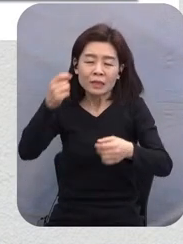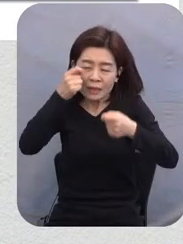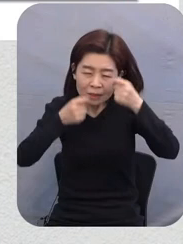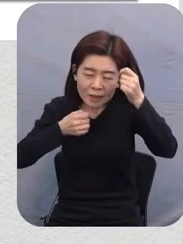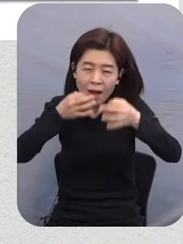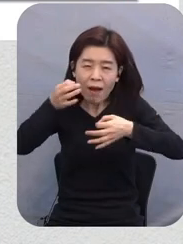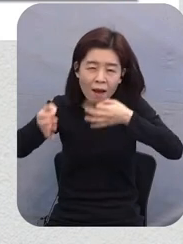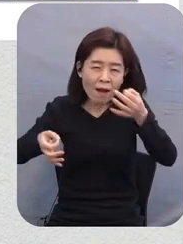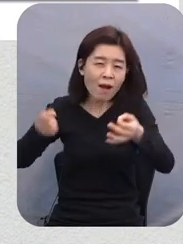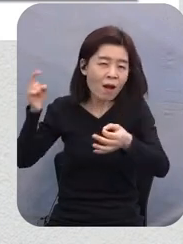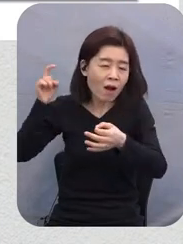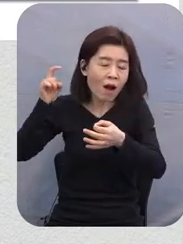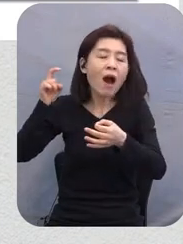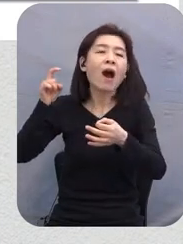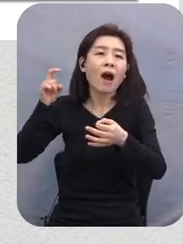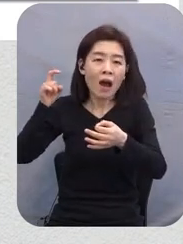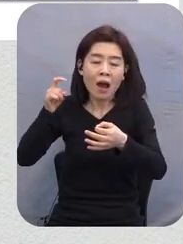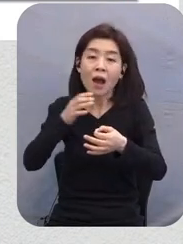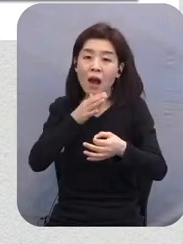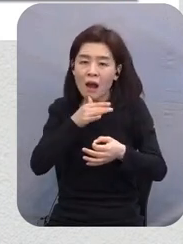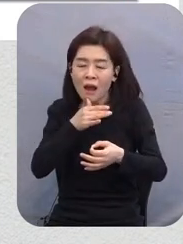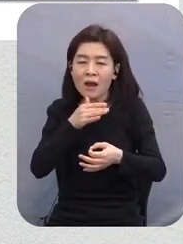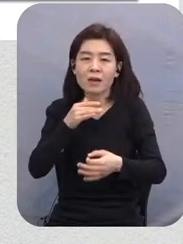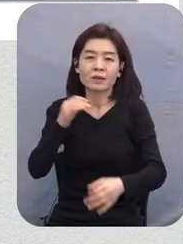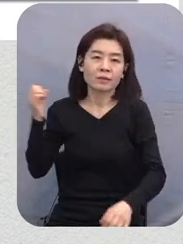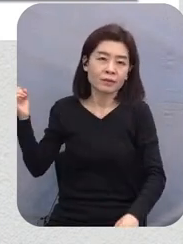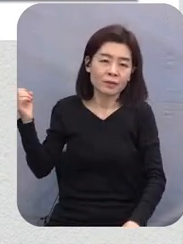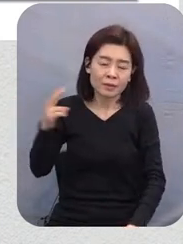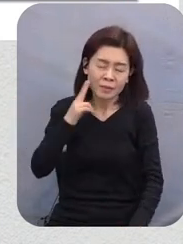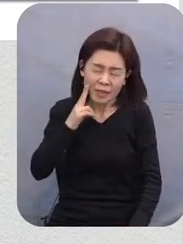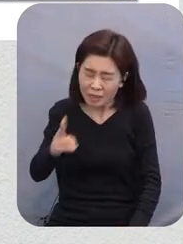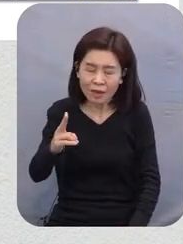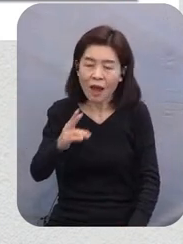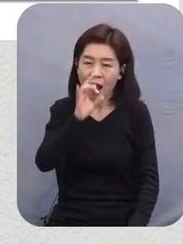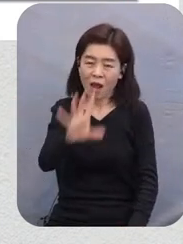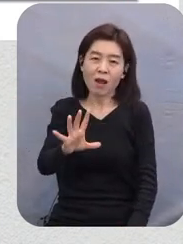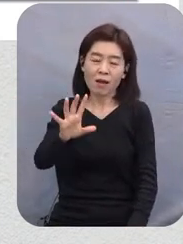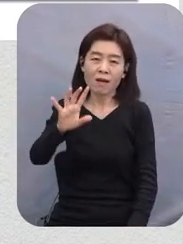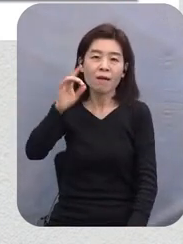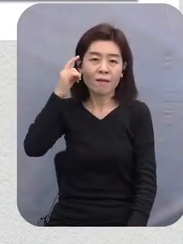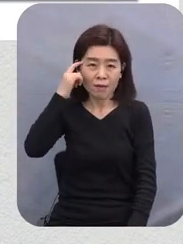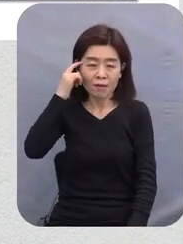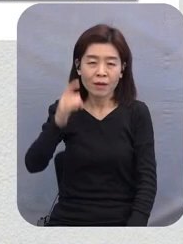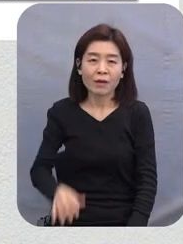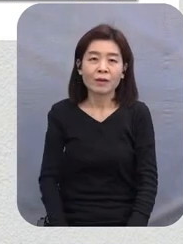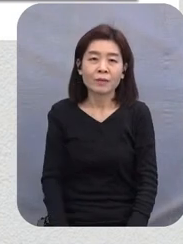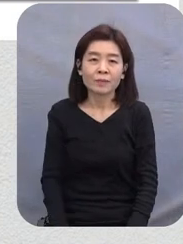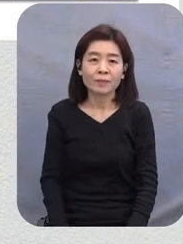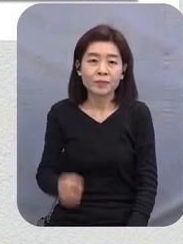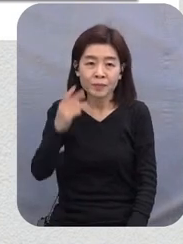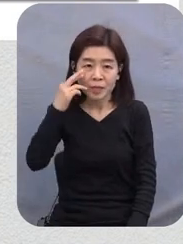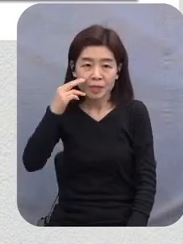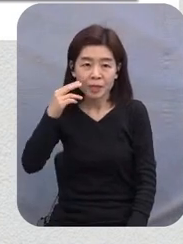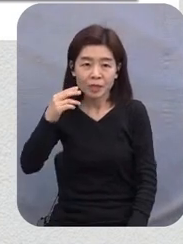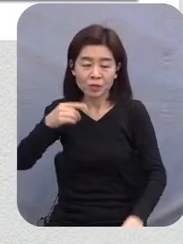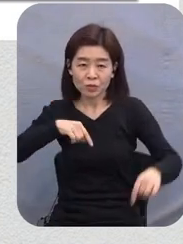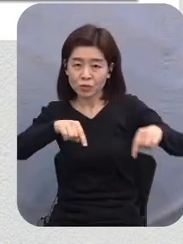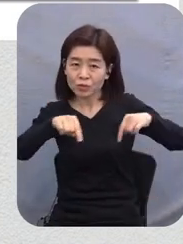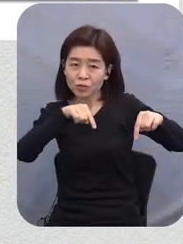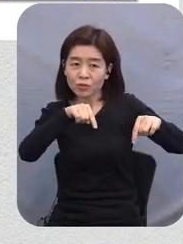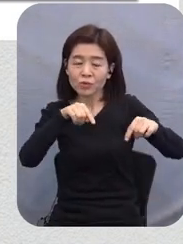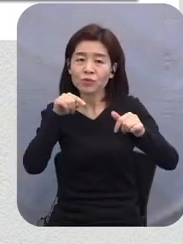다시 끌어올려서 다시는 그런 비극을 당하지 말아야 합니다. 당시에 미 군정에 하지가